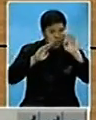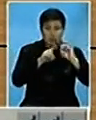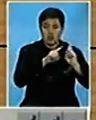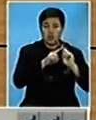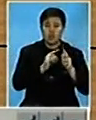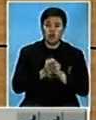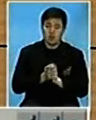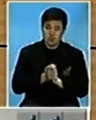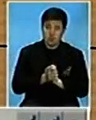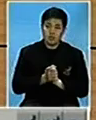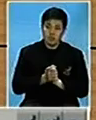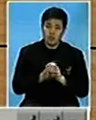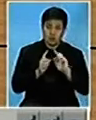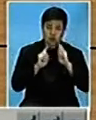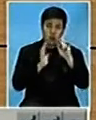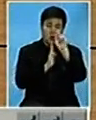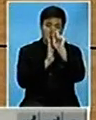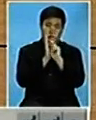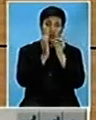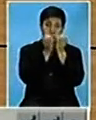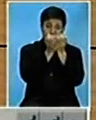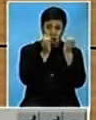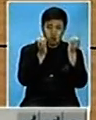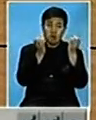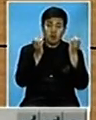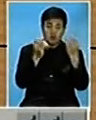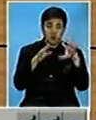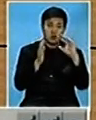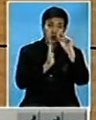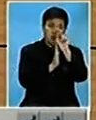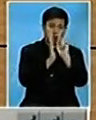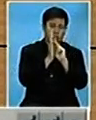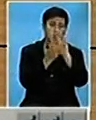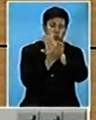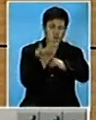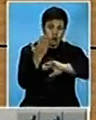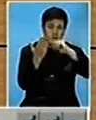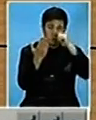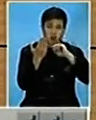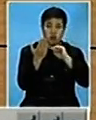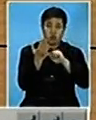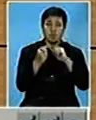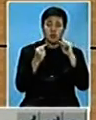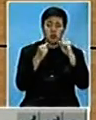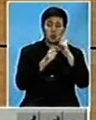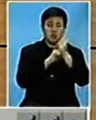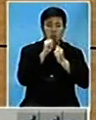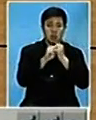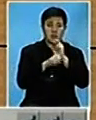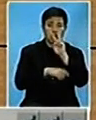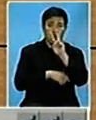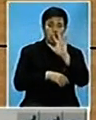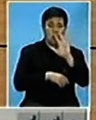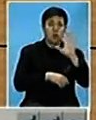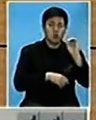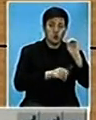มื่อมีรัฐธรรมนูญโดยเฉพาะรัฐธรรมนูญแห่งราชอาณาจักรไทยพุทธศักราช250ประ